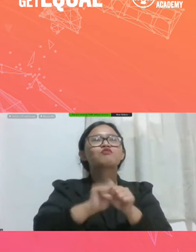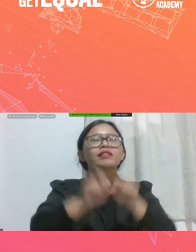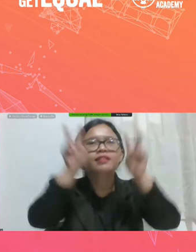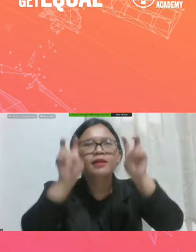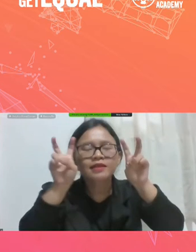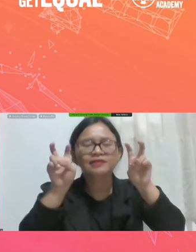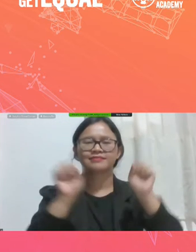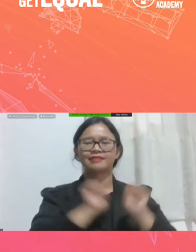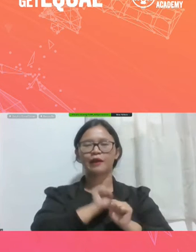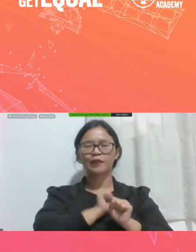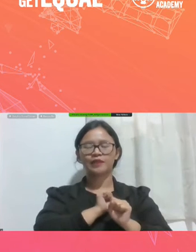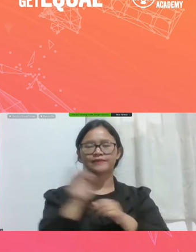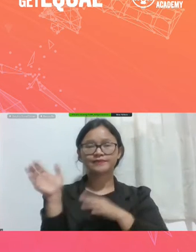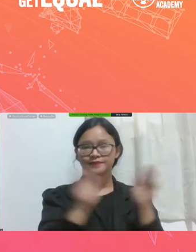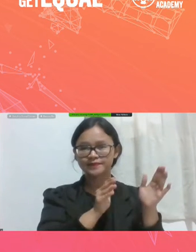Oke, bisa di next.